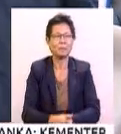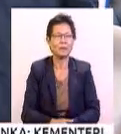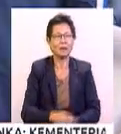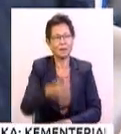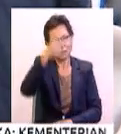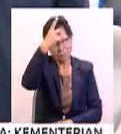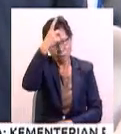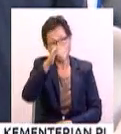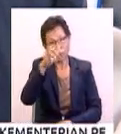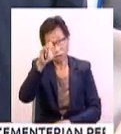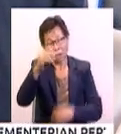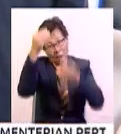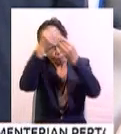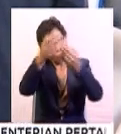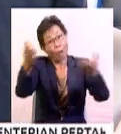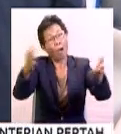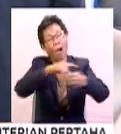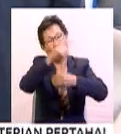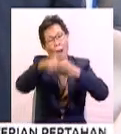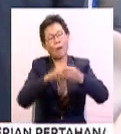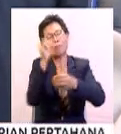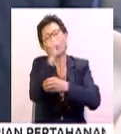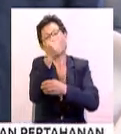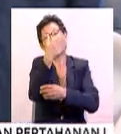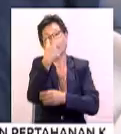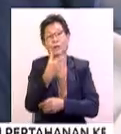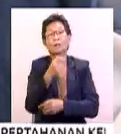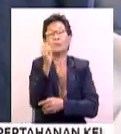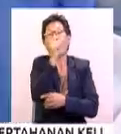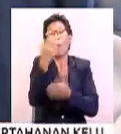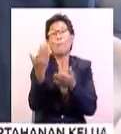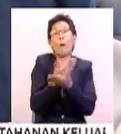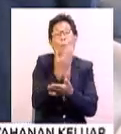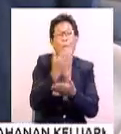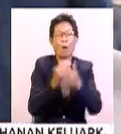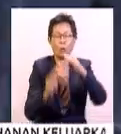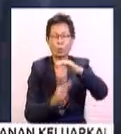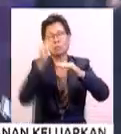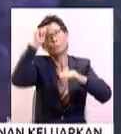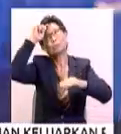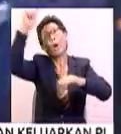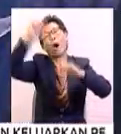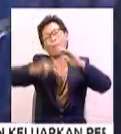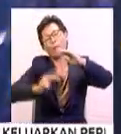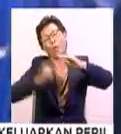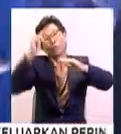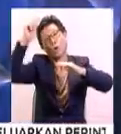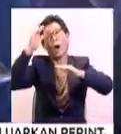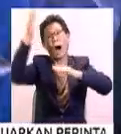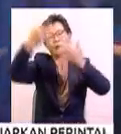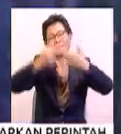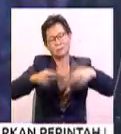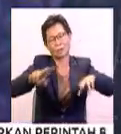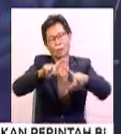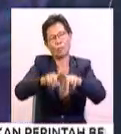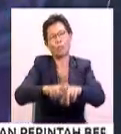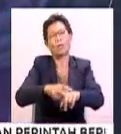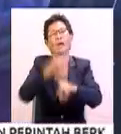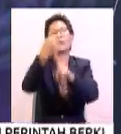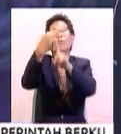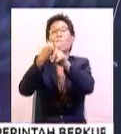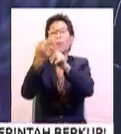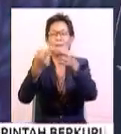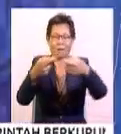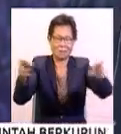Datuk Seri Siti juga turut mengumumkan mengenai lagu single terbaharunya yang berunsurkan ketuhanan dan bakal dilancarkan bulan Ramadan